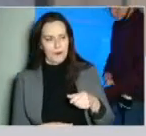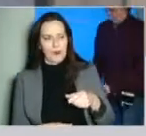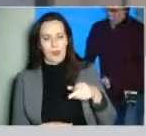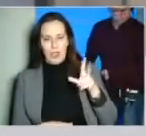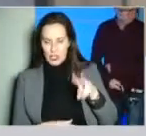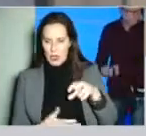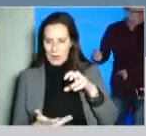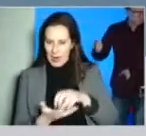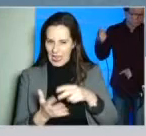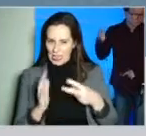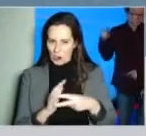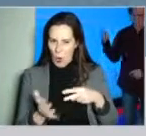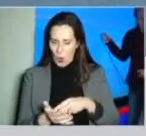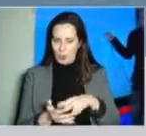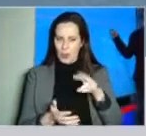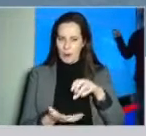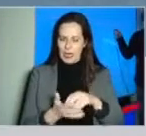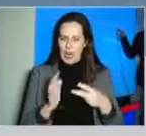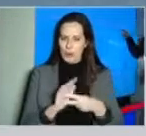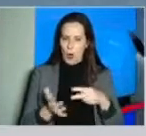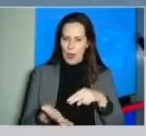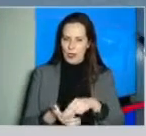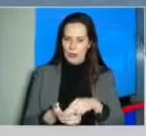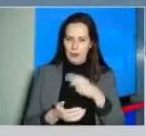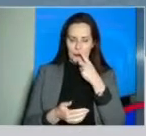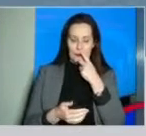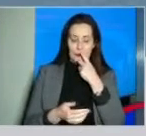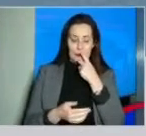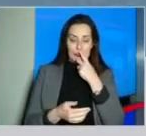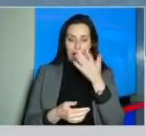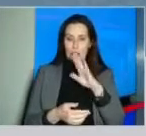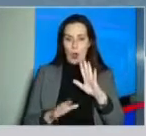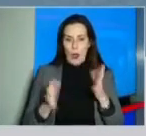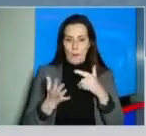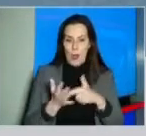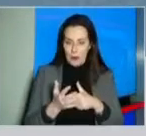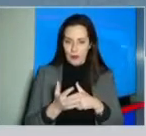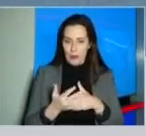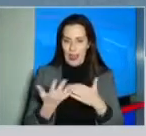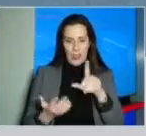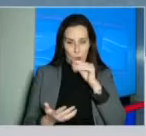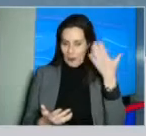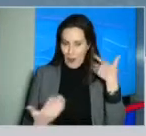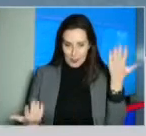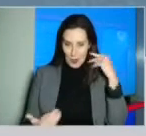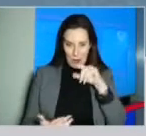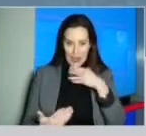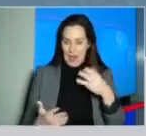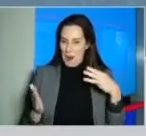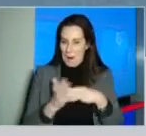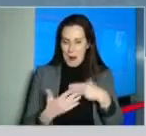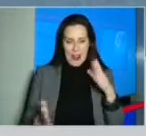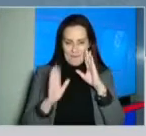אז מרכז פוליטי? יש מרכז פוליטי. מי הוא המרכז? מרכז פוליטי שהוא היה יושב, זה גם לא כך מהיר, אין, את יודעת, אין טוויטרים, כן. אין אימיילים,